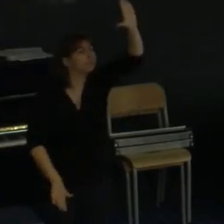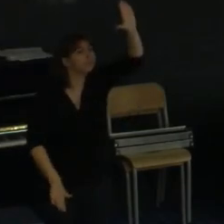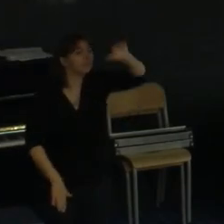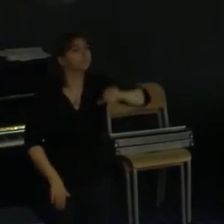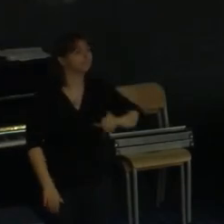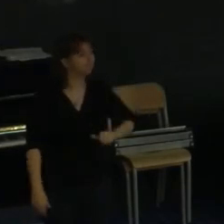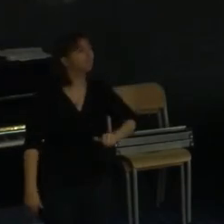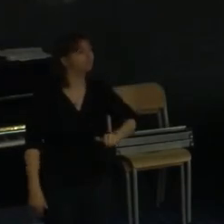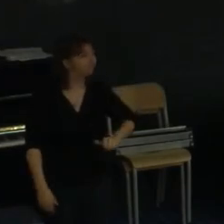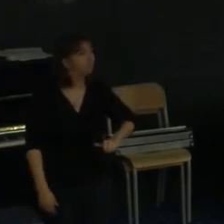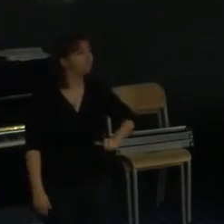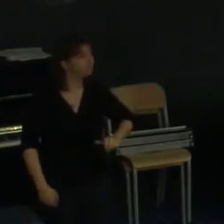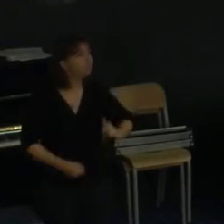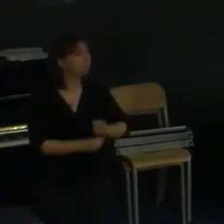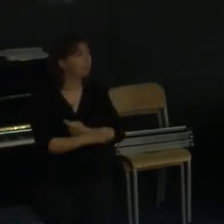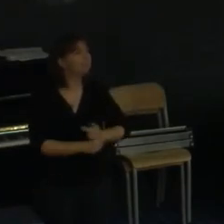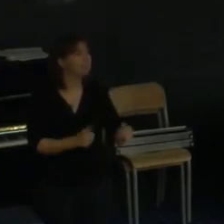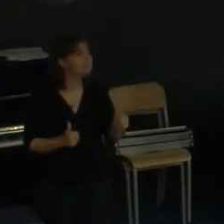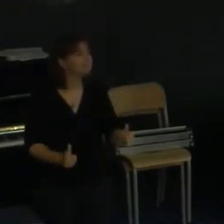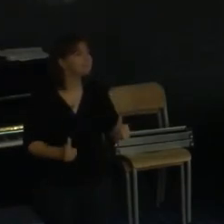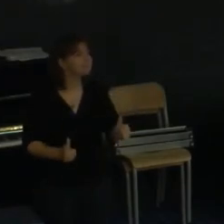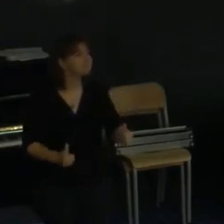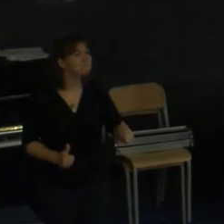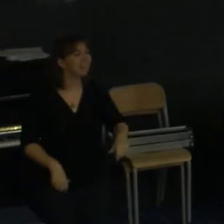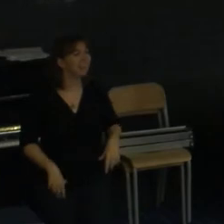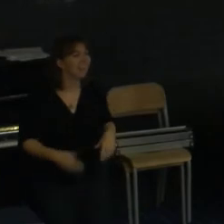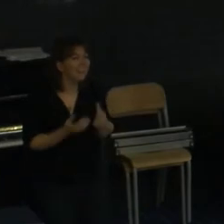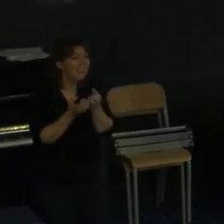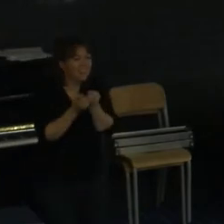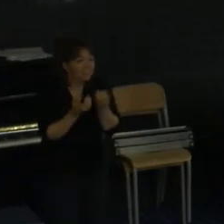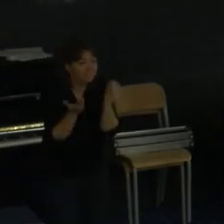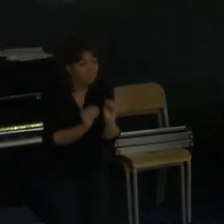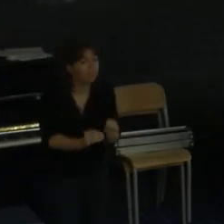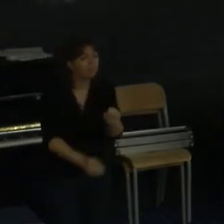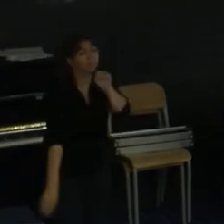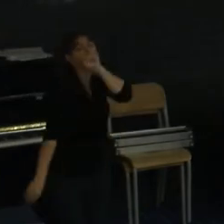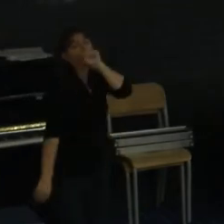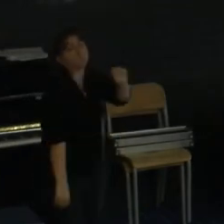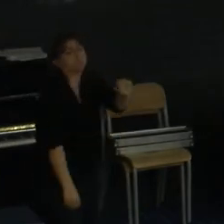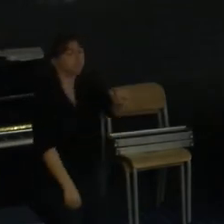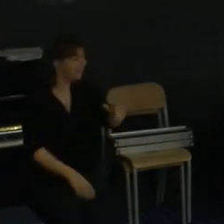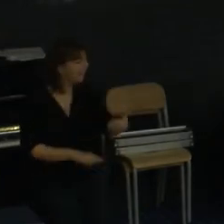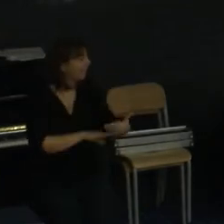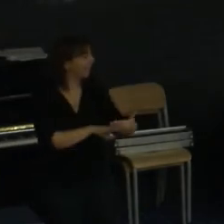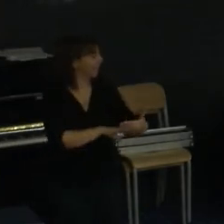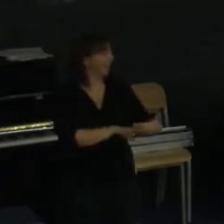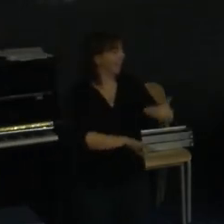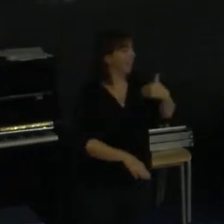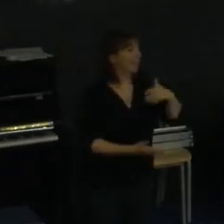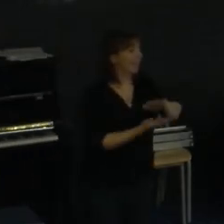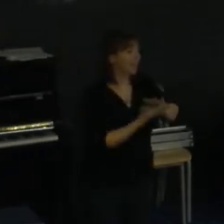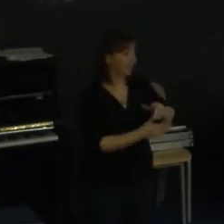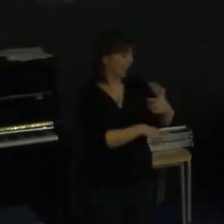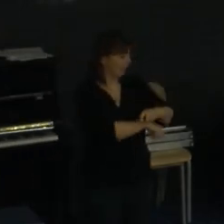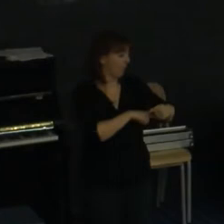Ça va, je ne suis pas seul. Alors pour moi, développer, c'est une passion. J'en ai 37 depuis une semaine. Si vous voulez me souhaiter un bon anniversaire,